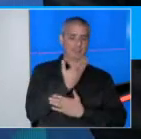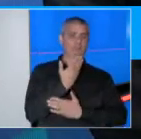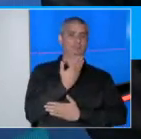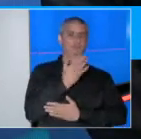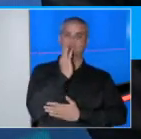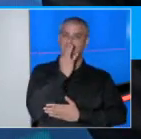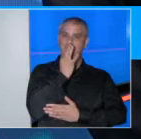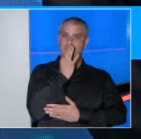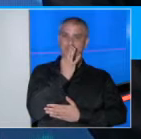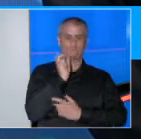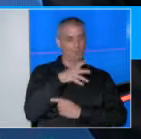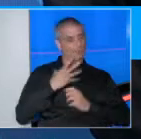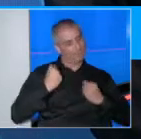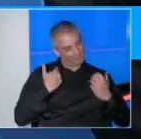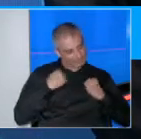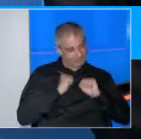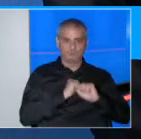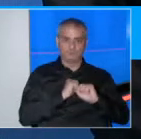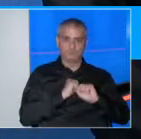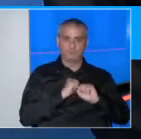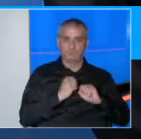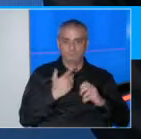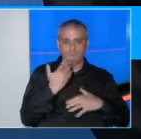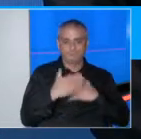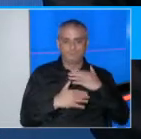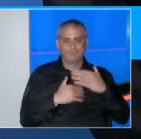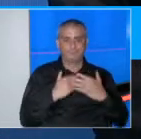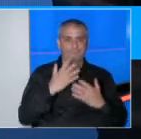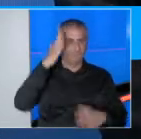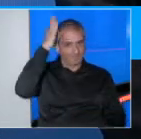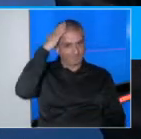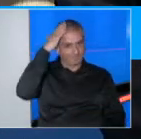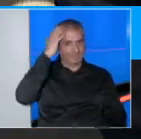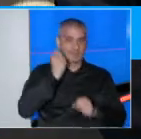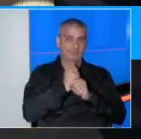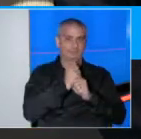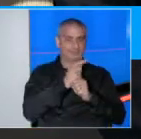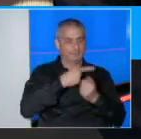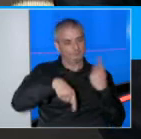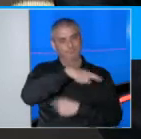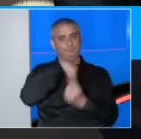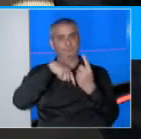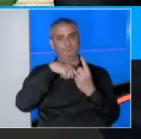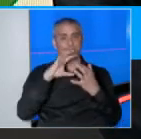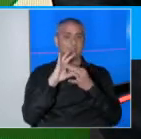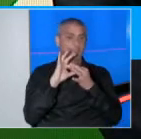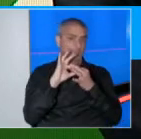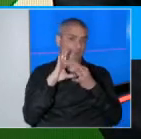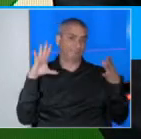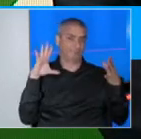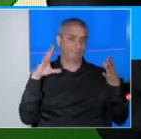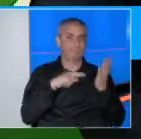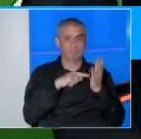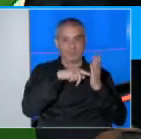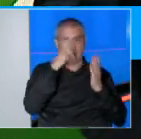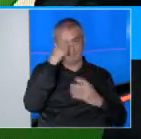חדשים, צעירים, באו עם הרבה משב רוח, ובאיזשהו שלב בנט עשה פרסה מהברית הזאת, כי הוא